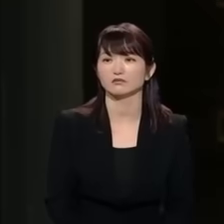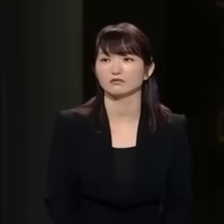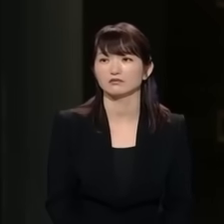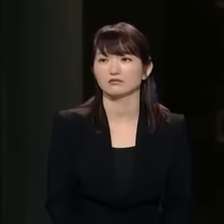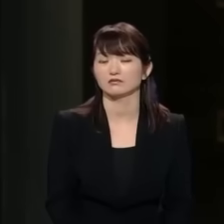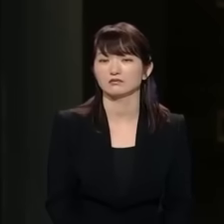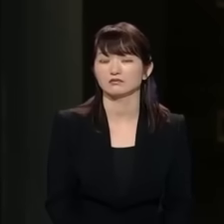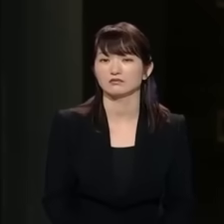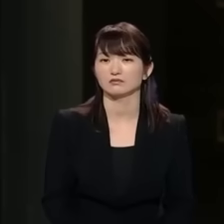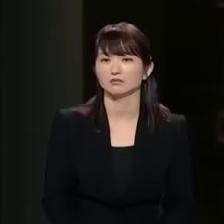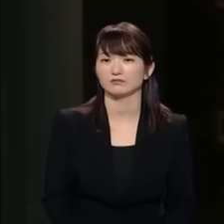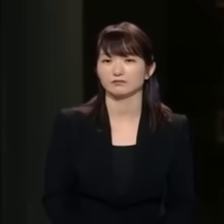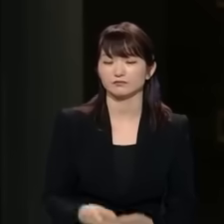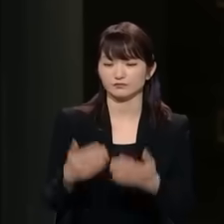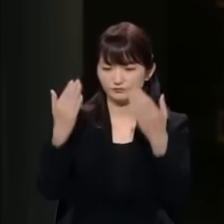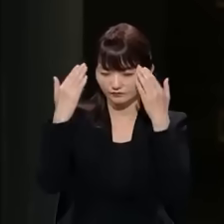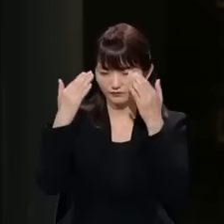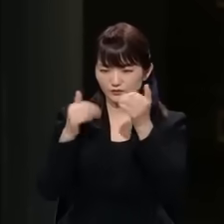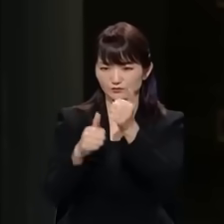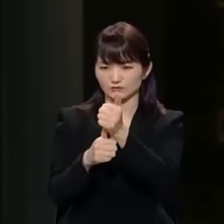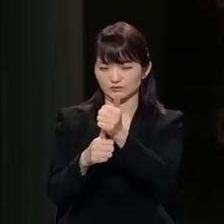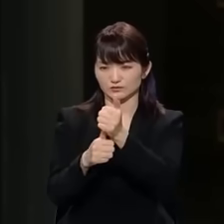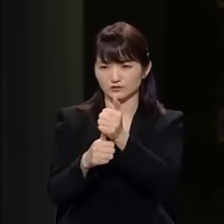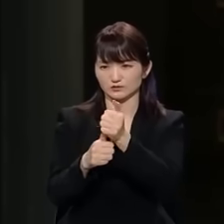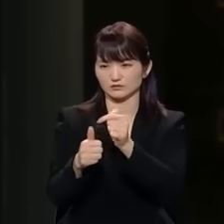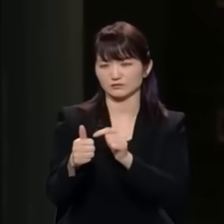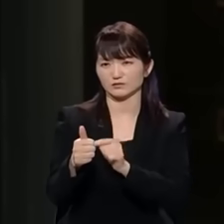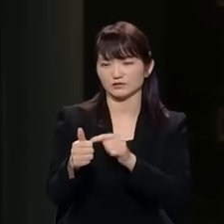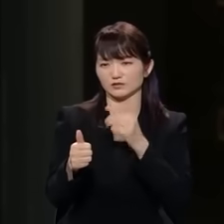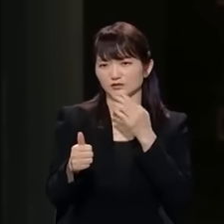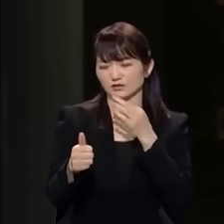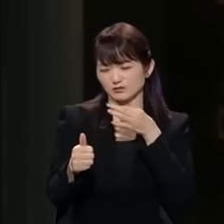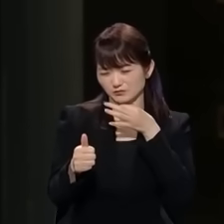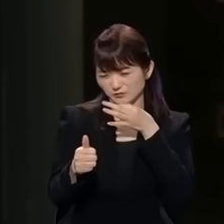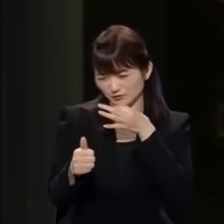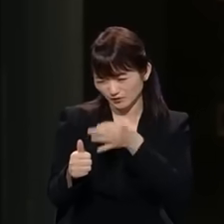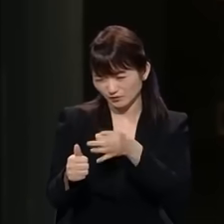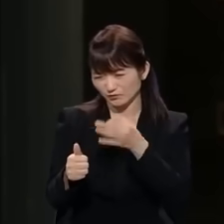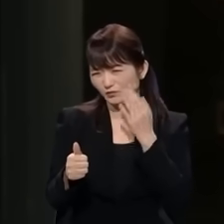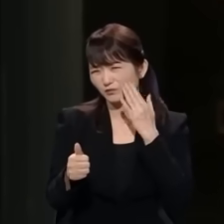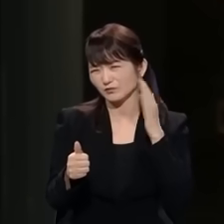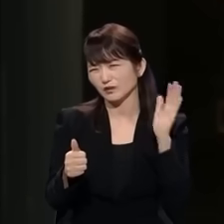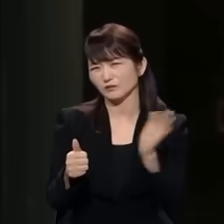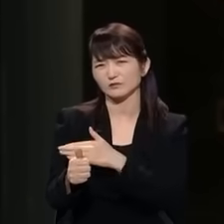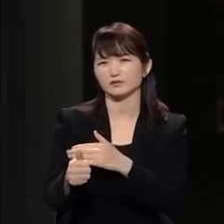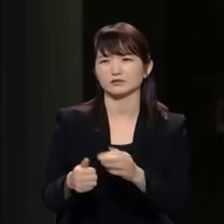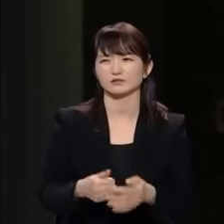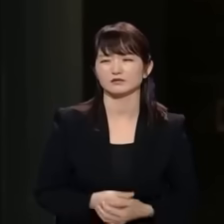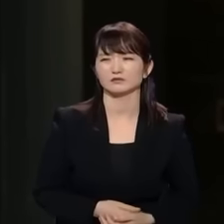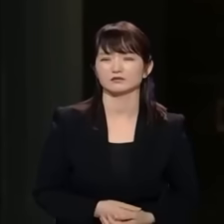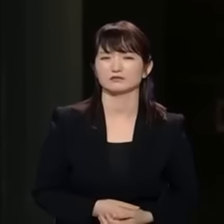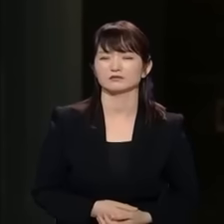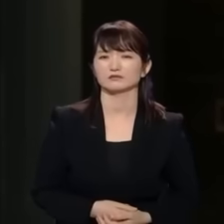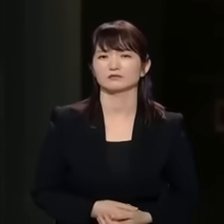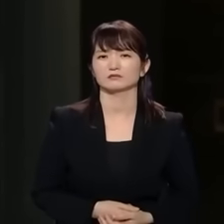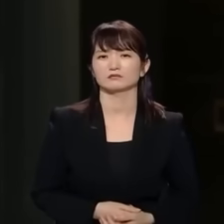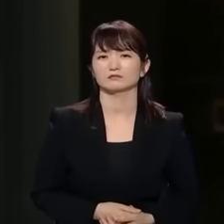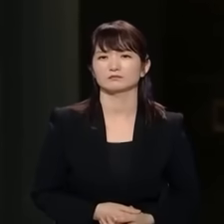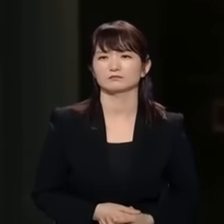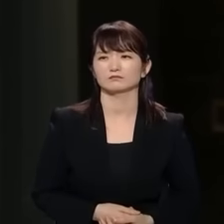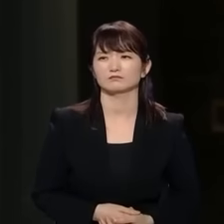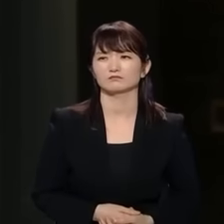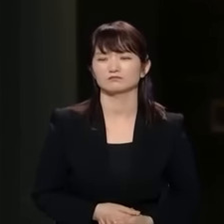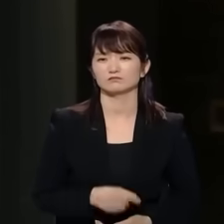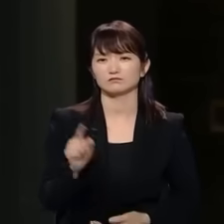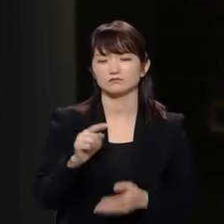뺨도 때리고 교감 선생님한테 침도 뱉었습니다. 자, 박 교수님. 네. 근데